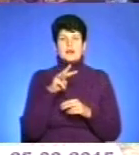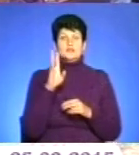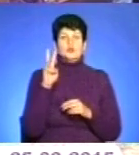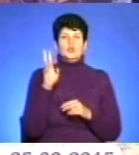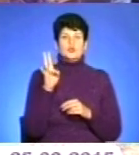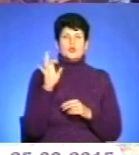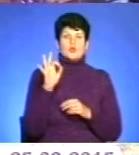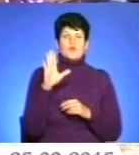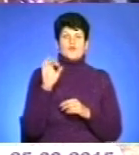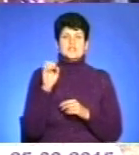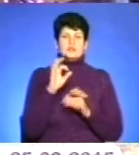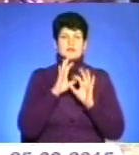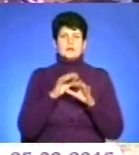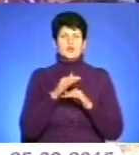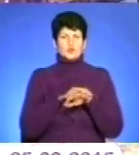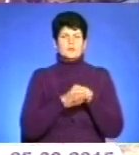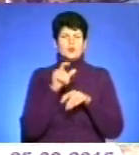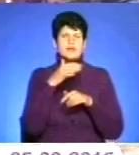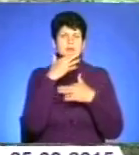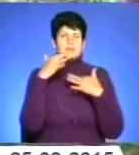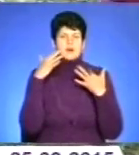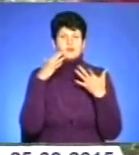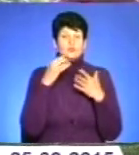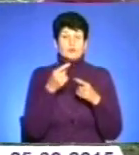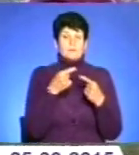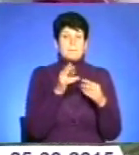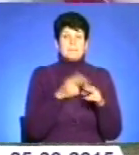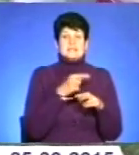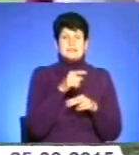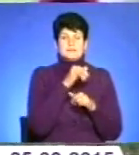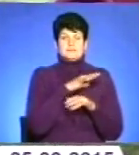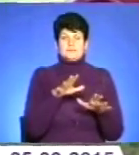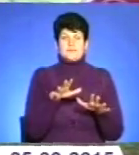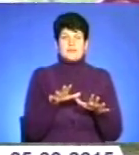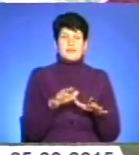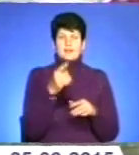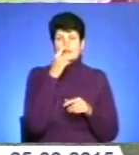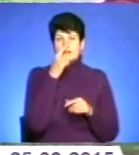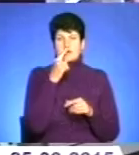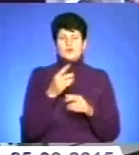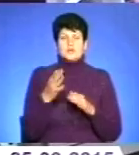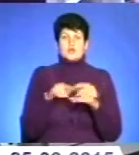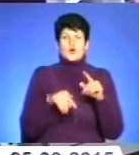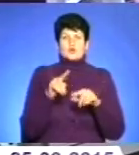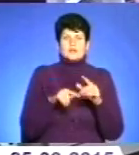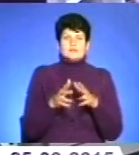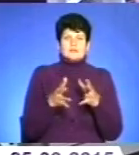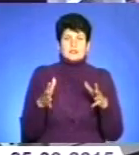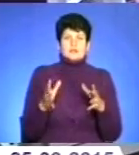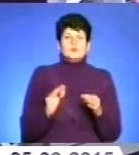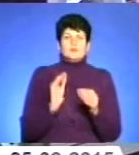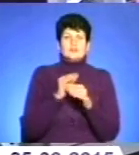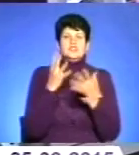Новосад, добрих людей багато. Без них, мабуть, і ради би не дали. Нещодавно їхня і до того велика родина поповнилася ще